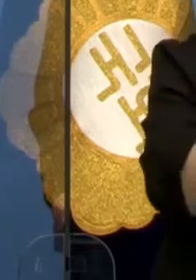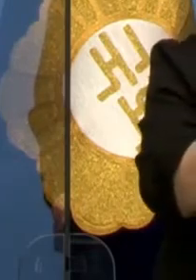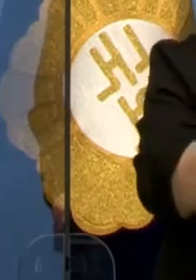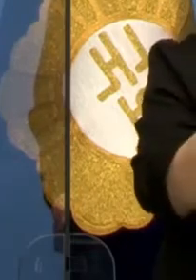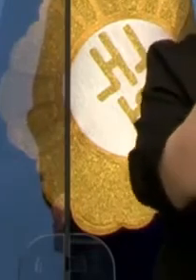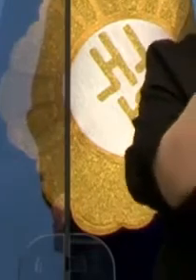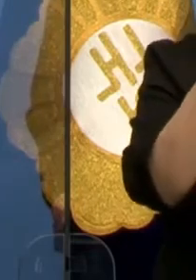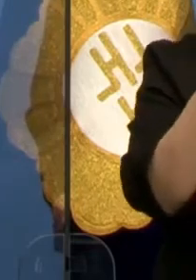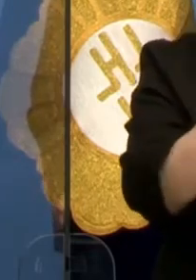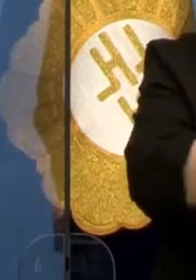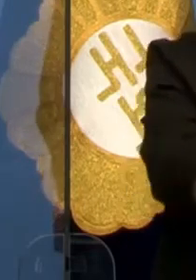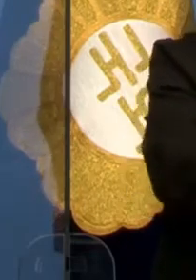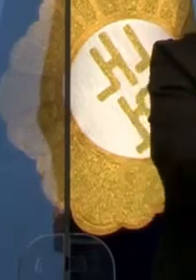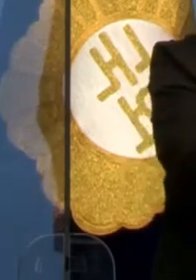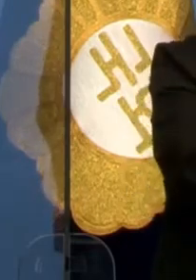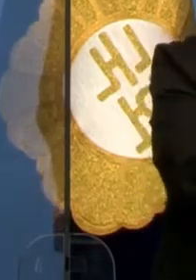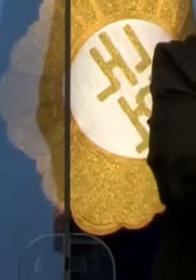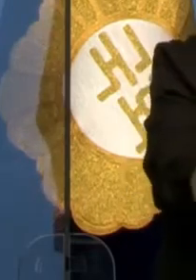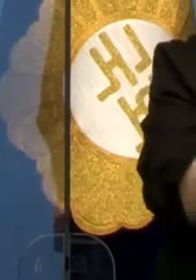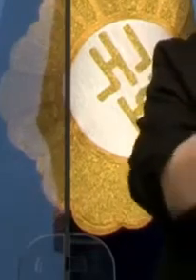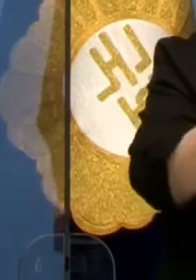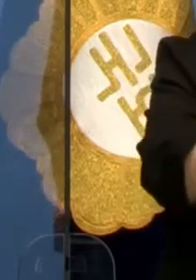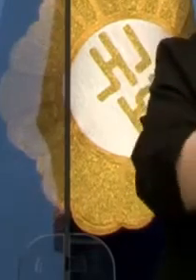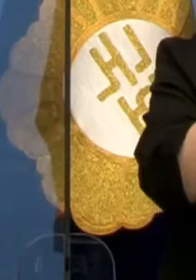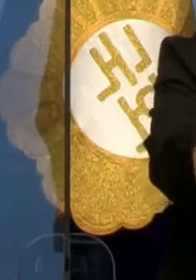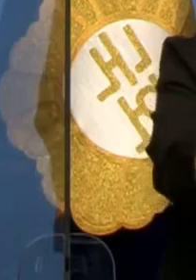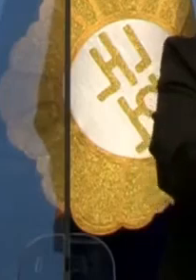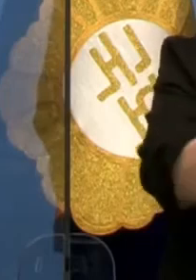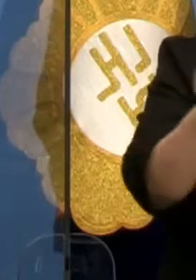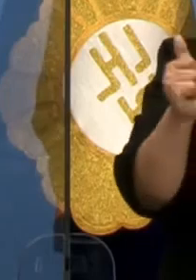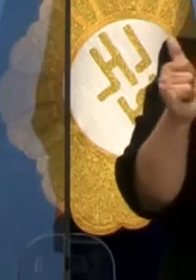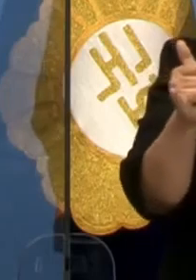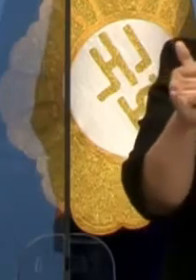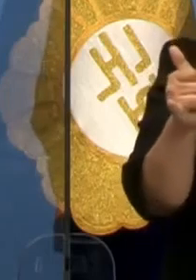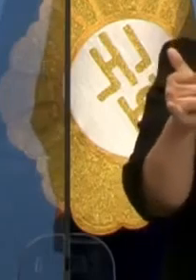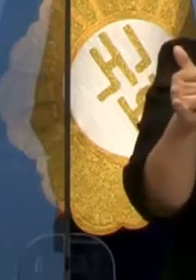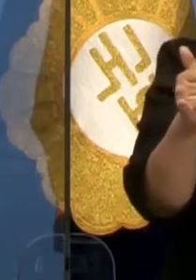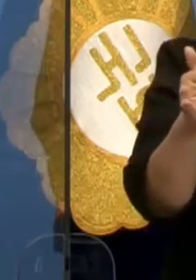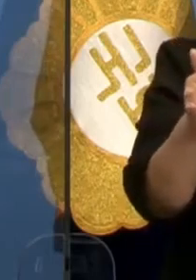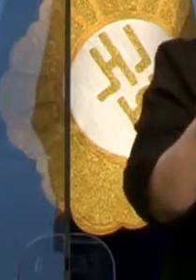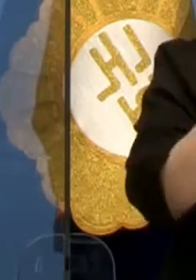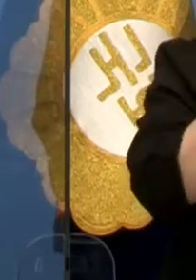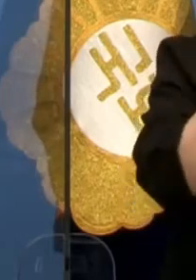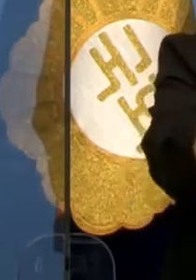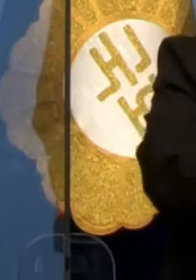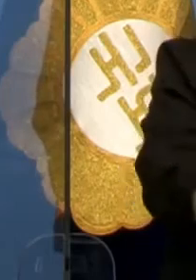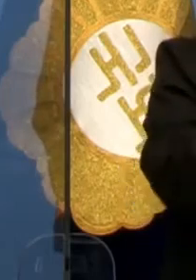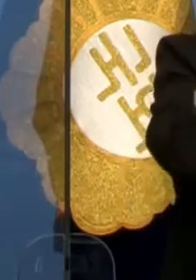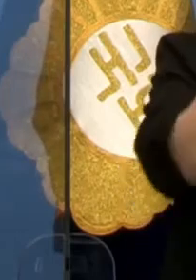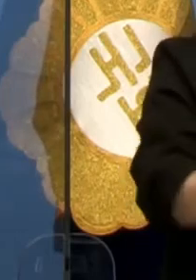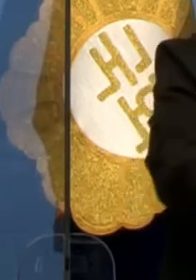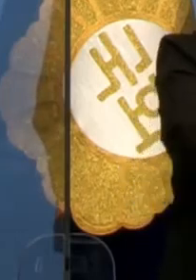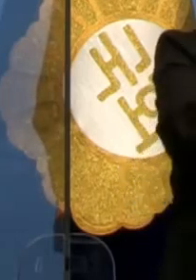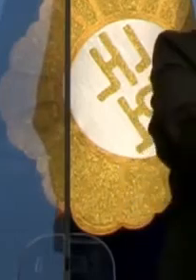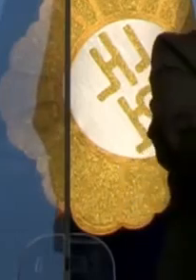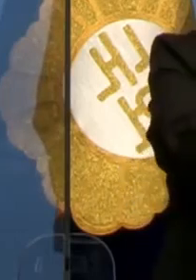김웅 의원 등 국민의힘 관계자들이 이른바 울산 사건에